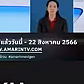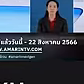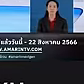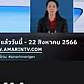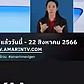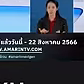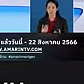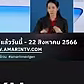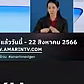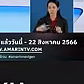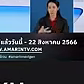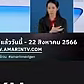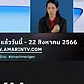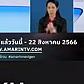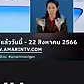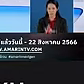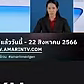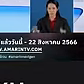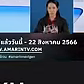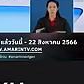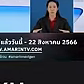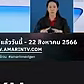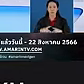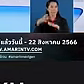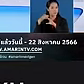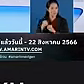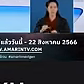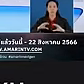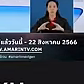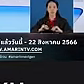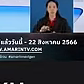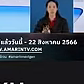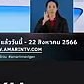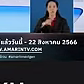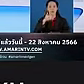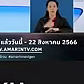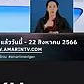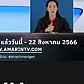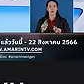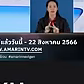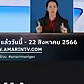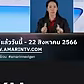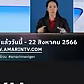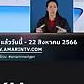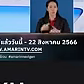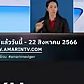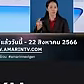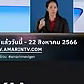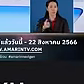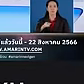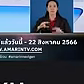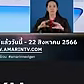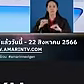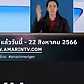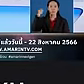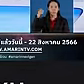คุณผู้ชมวันนี้มีความเคลื่อนไหวทางการเมืองที่สำคัญนะคะพรรคประชาธิปัตย์มีการประชุมเพื่อเลือกหัวหน้ากับคณะกรรมการบริหารพรรคชุดใหม ่ หลังจากการประชุมครั้